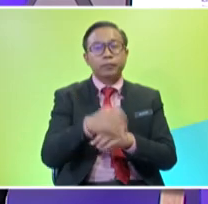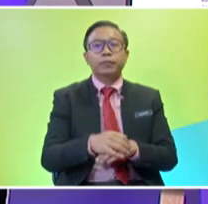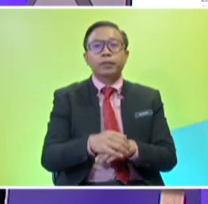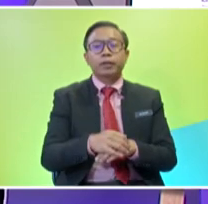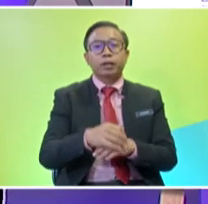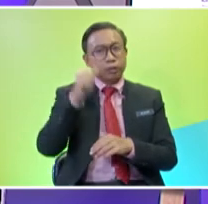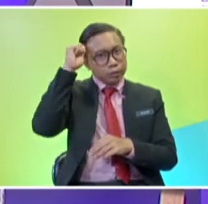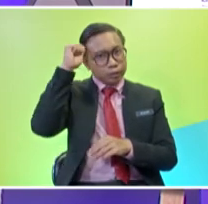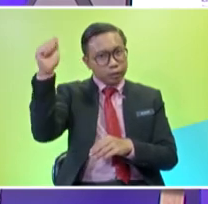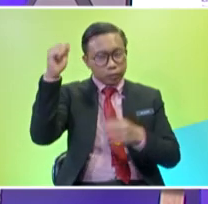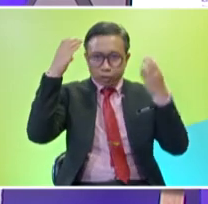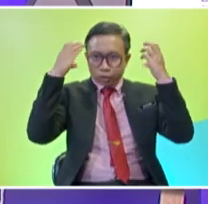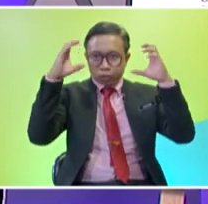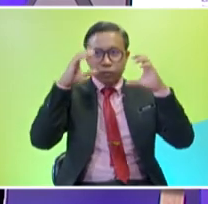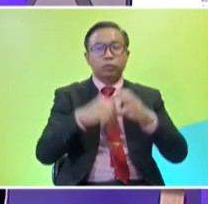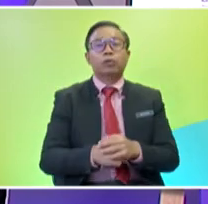Waalaikumsalam